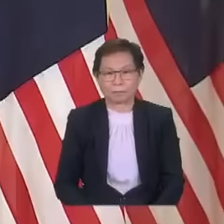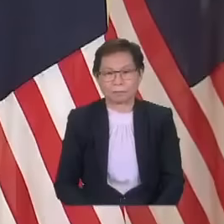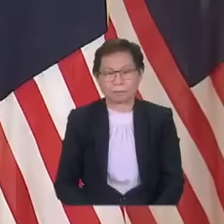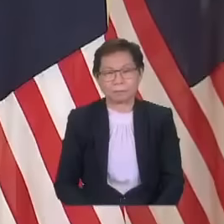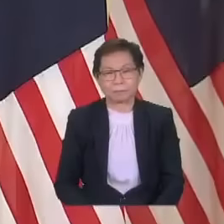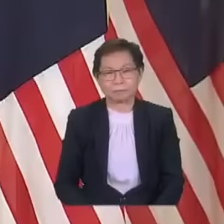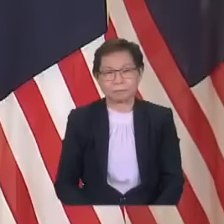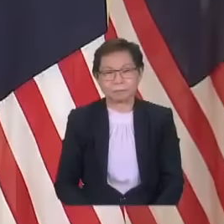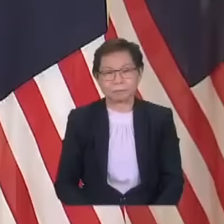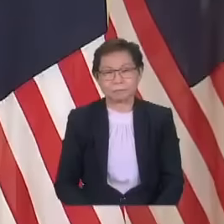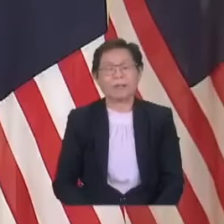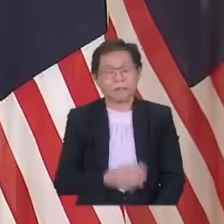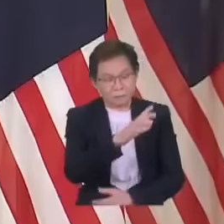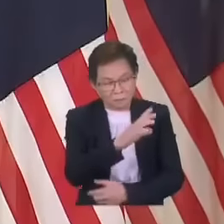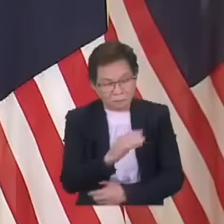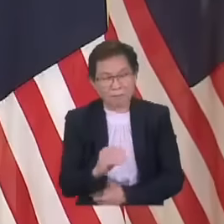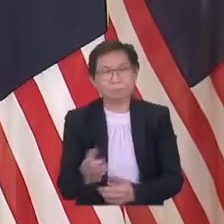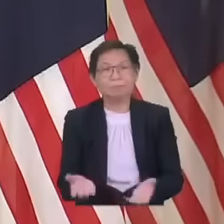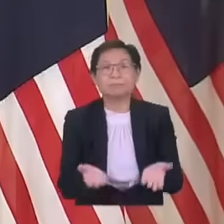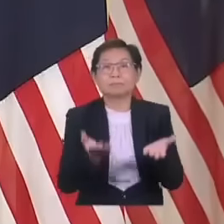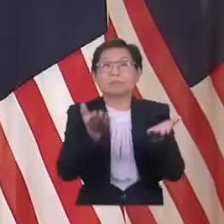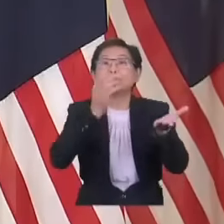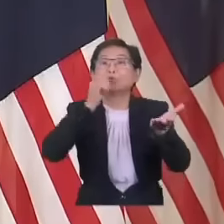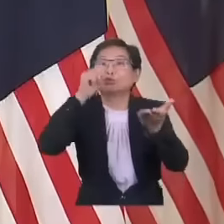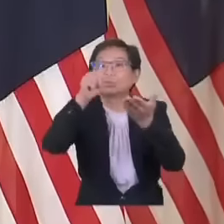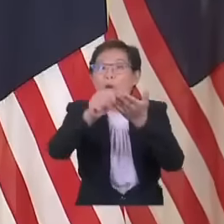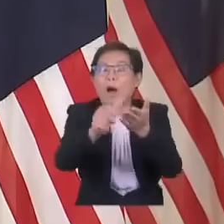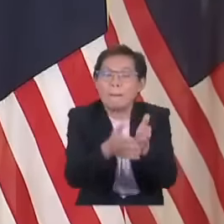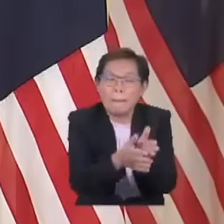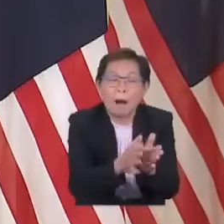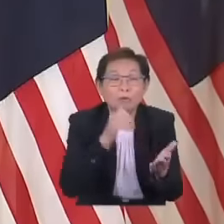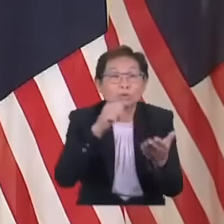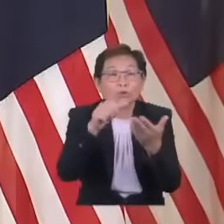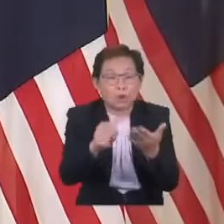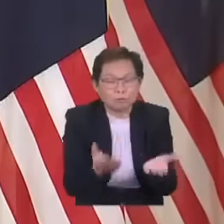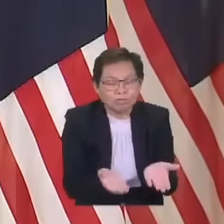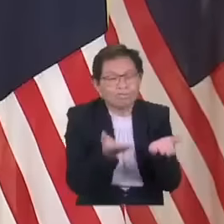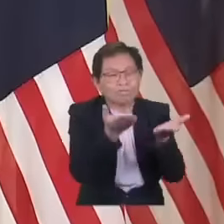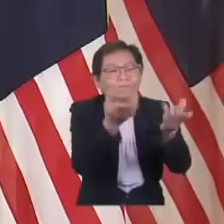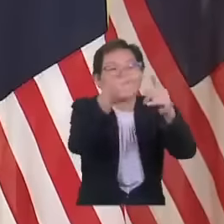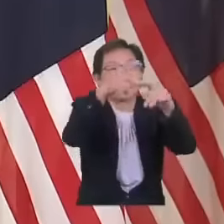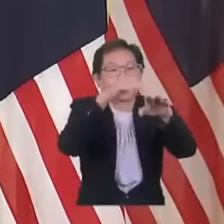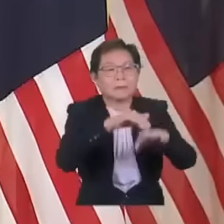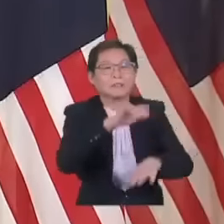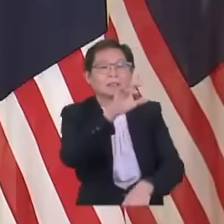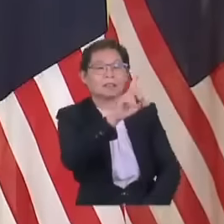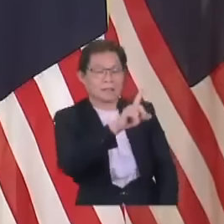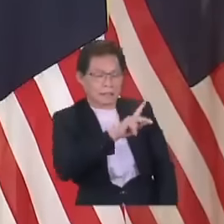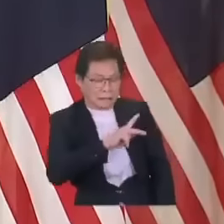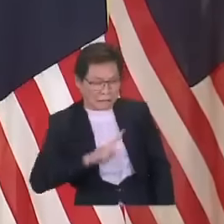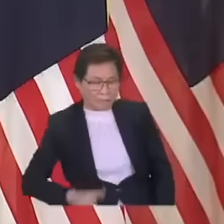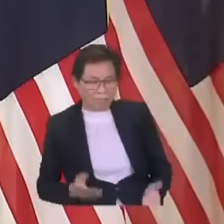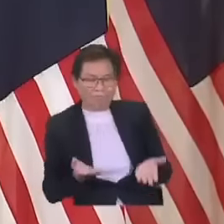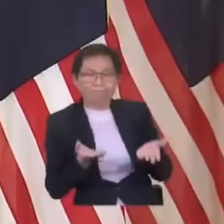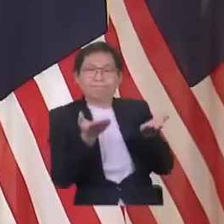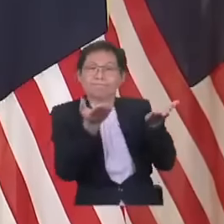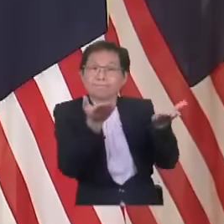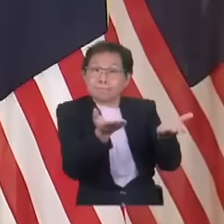Billah warkah permintaan kepada Baginda mengenai